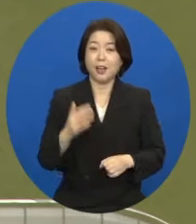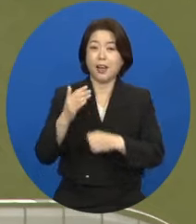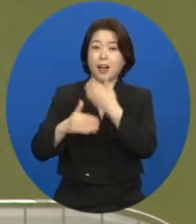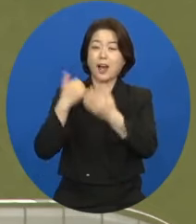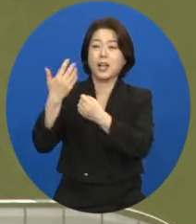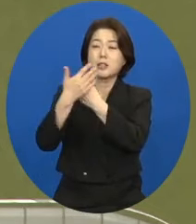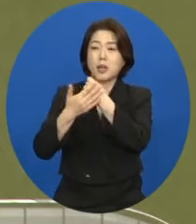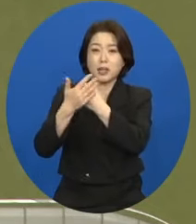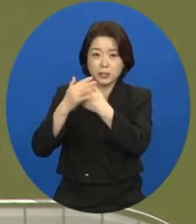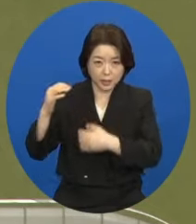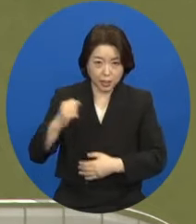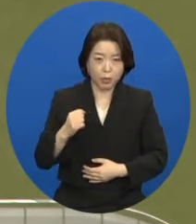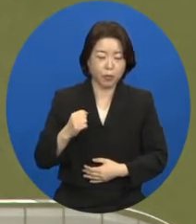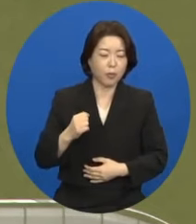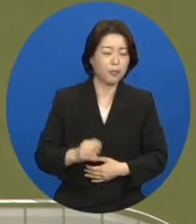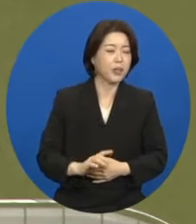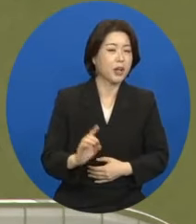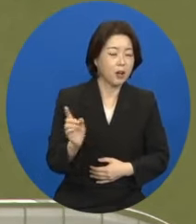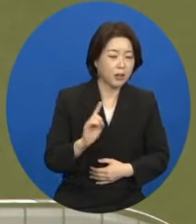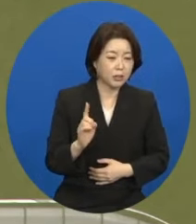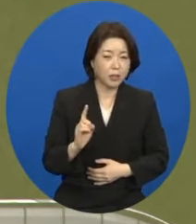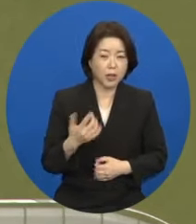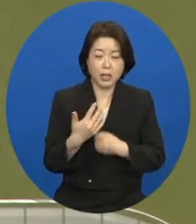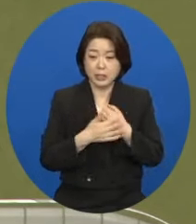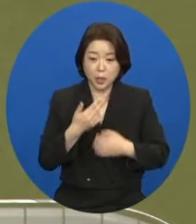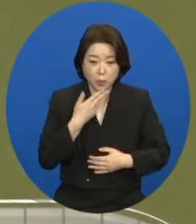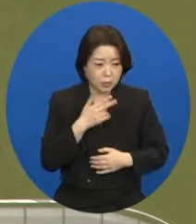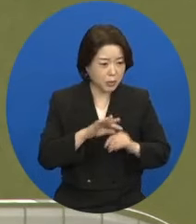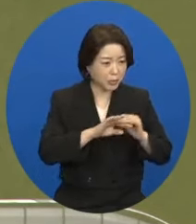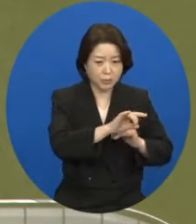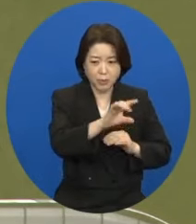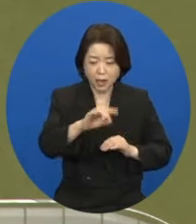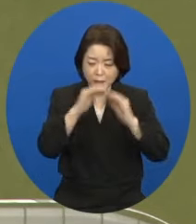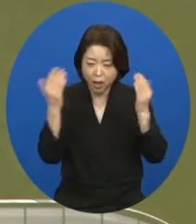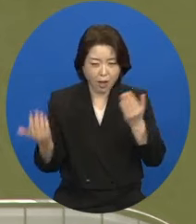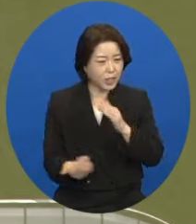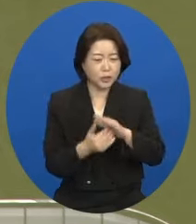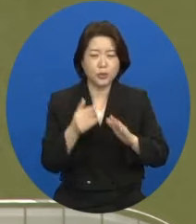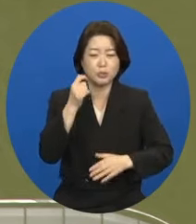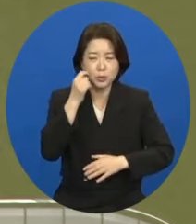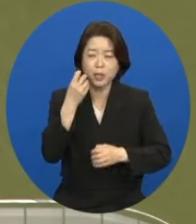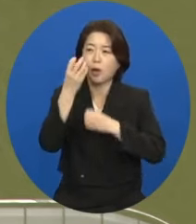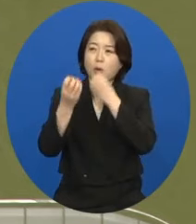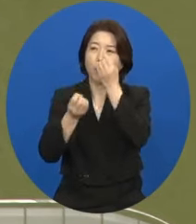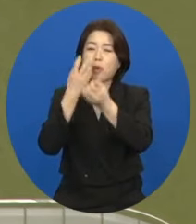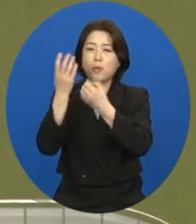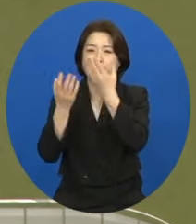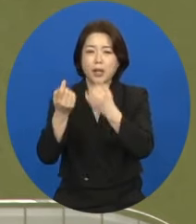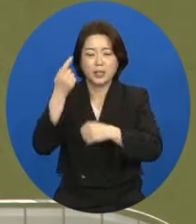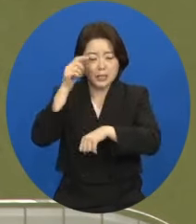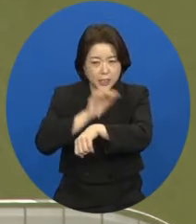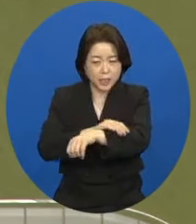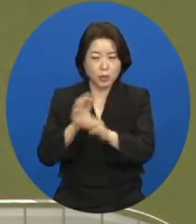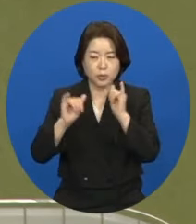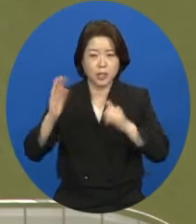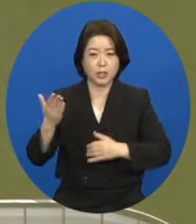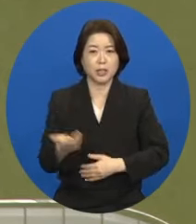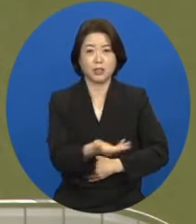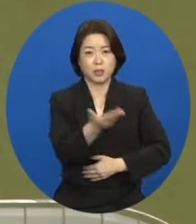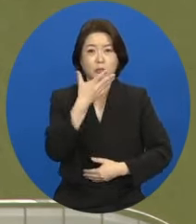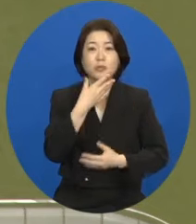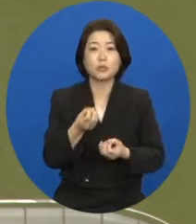은혜로 아무것도 은혜 없이는 내가 이룰 수 없음을 고백하며 나아가는 지혜로운 자가 되시기를